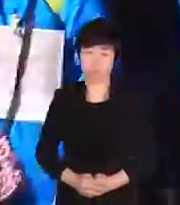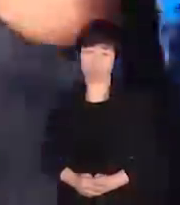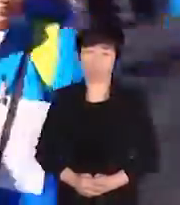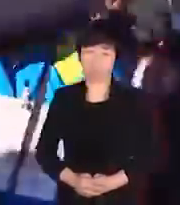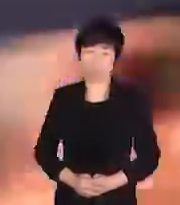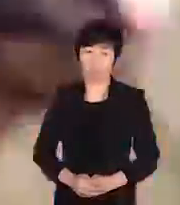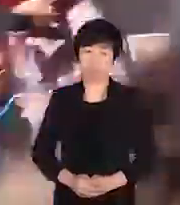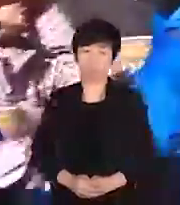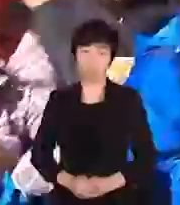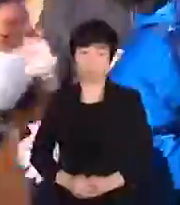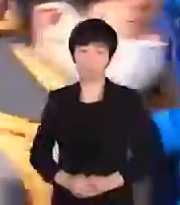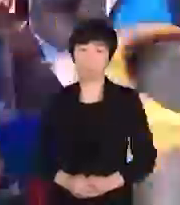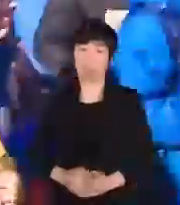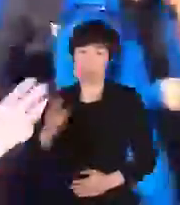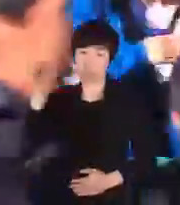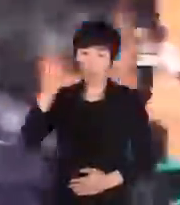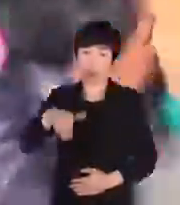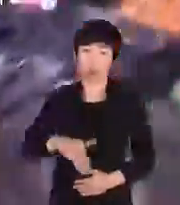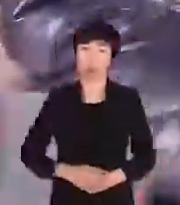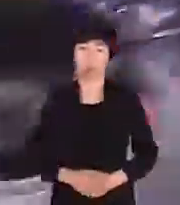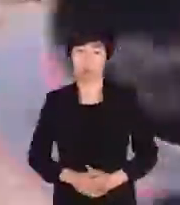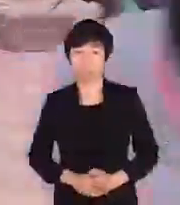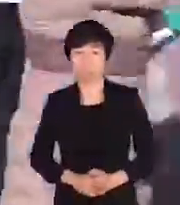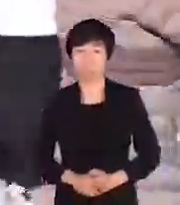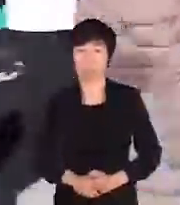네, 현장을 나갑니다. 함께 하시죠.